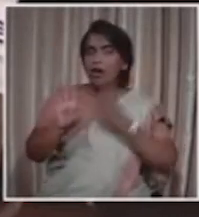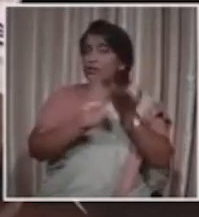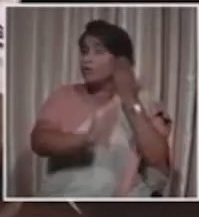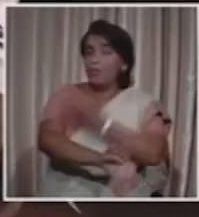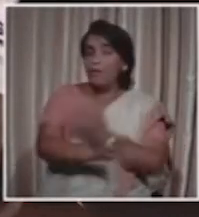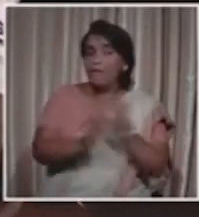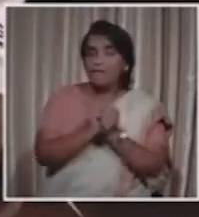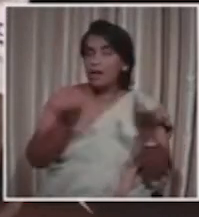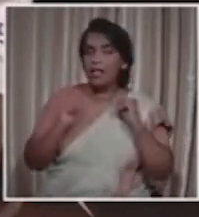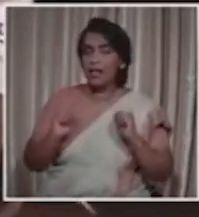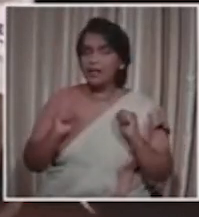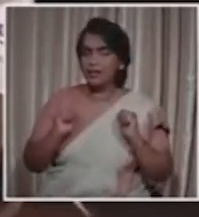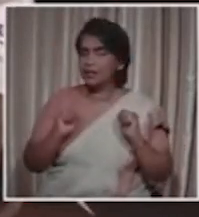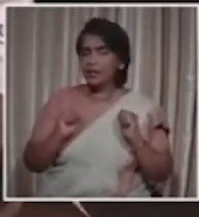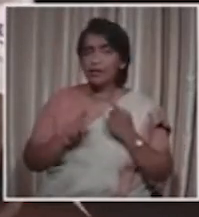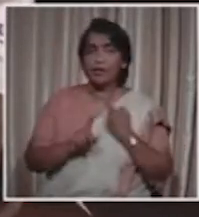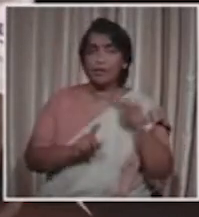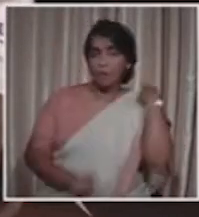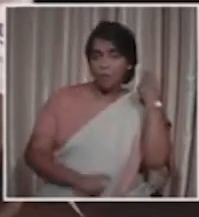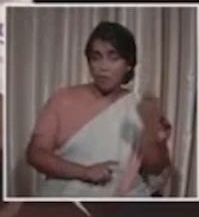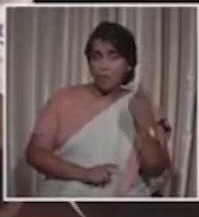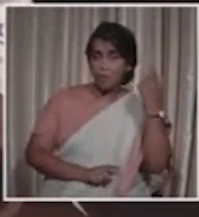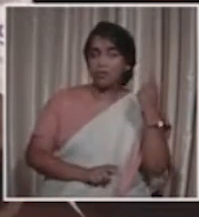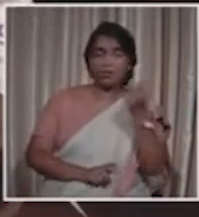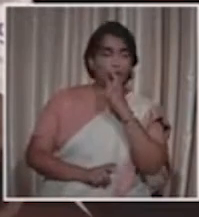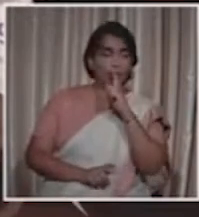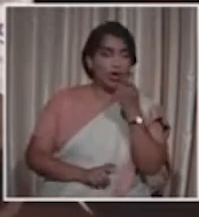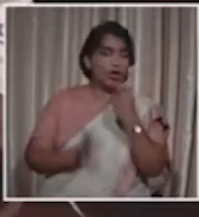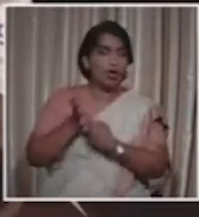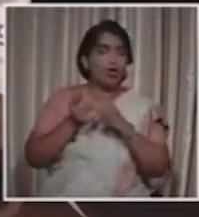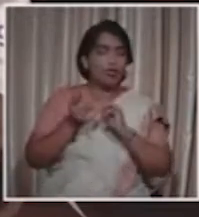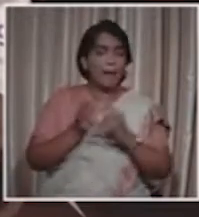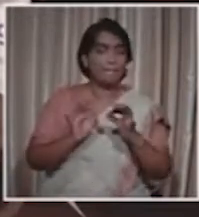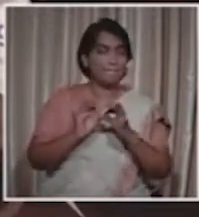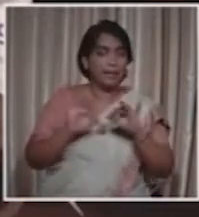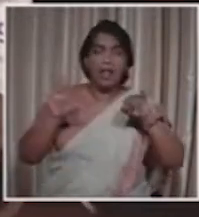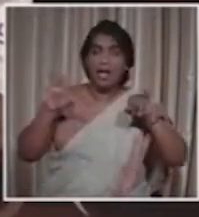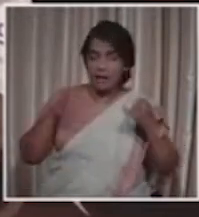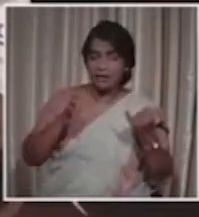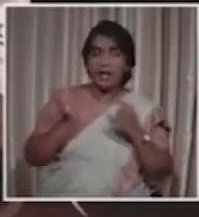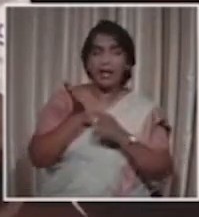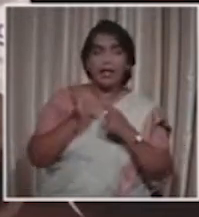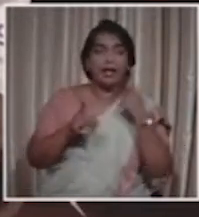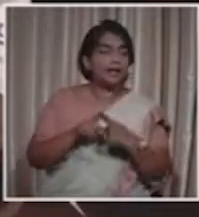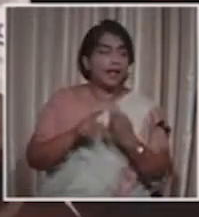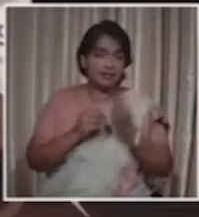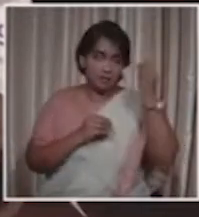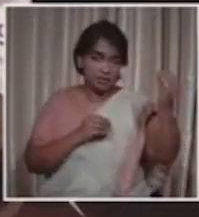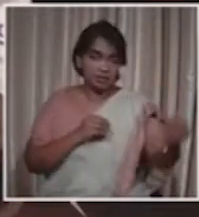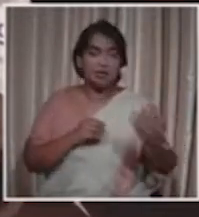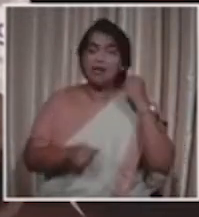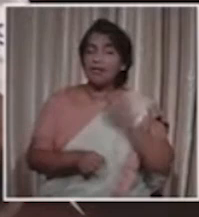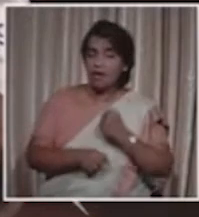නැත්තේ? ඒ කෝටිපතියන්ට රුපියල් බිලියන 600ක බදුසහන ලබා දීලා